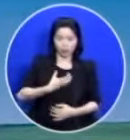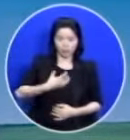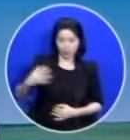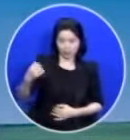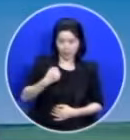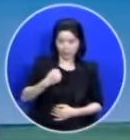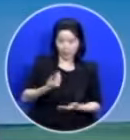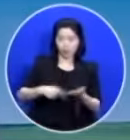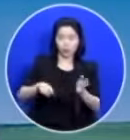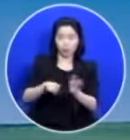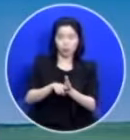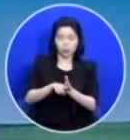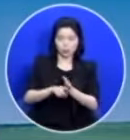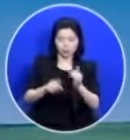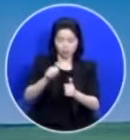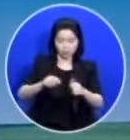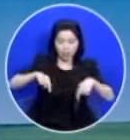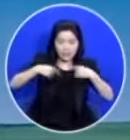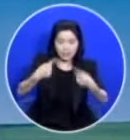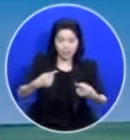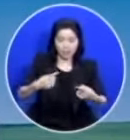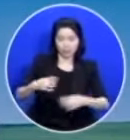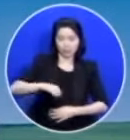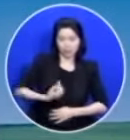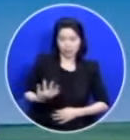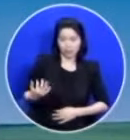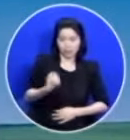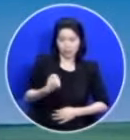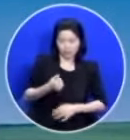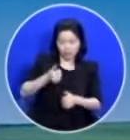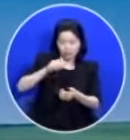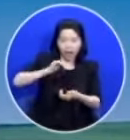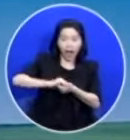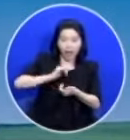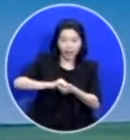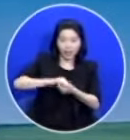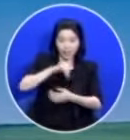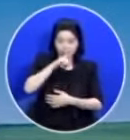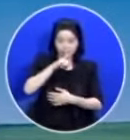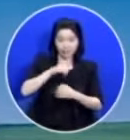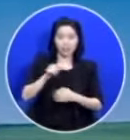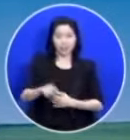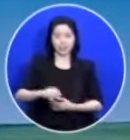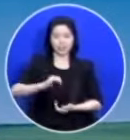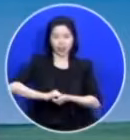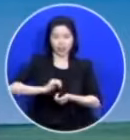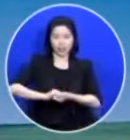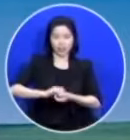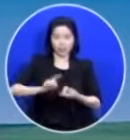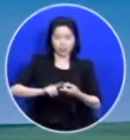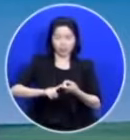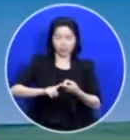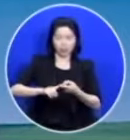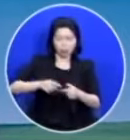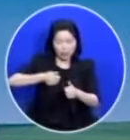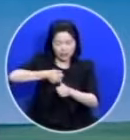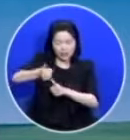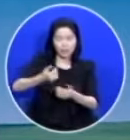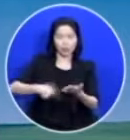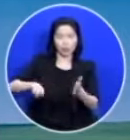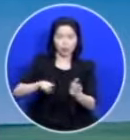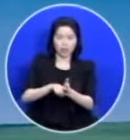선수에 나가서 자신들이 가지고 있는 한계들 있잖아요 그 한계들을 깨뜨리기